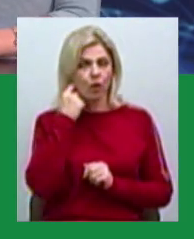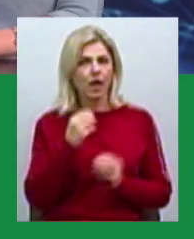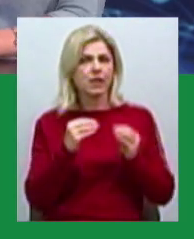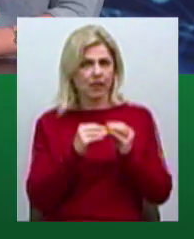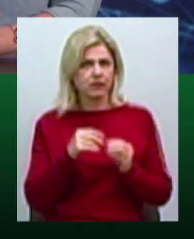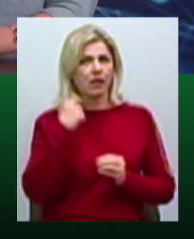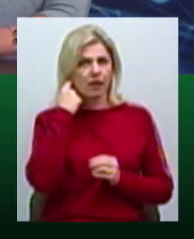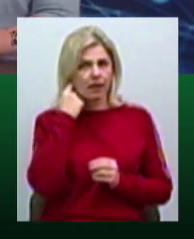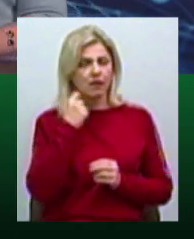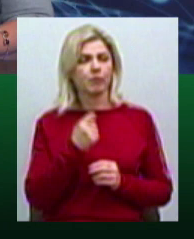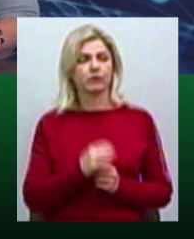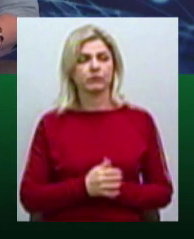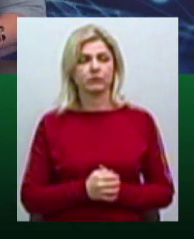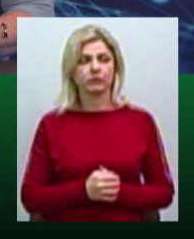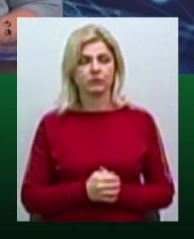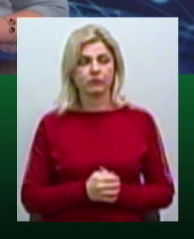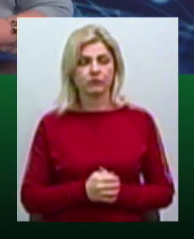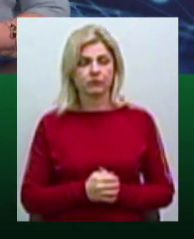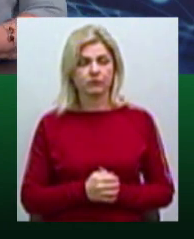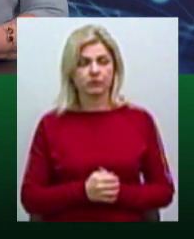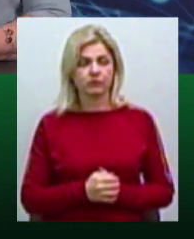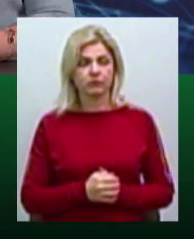десятиліттями так вклонялися